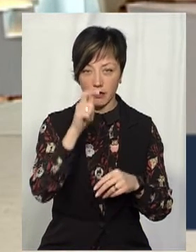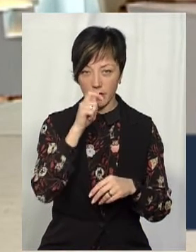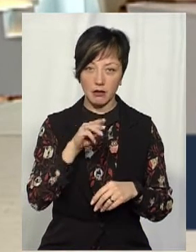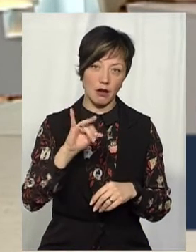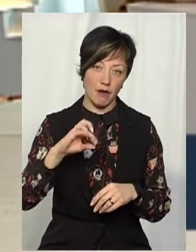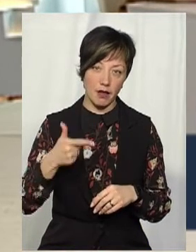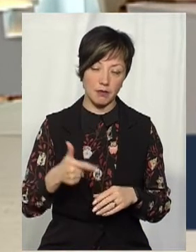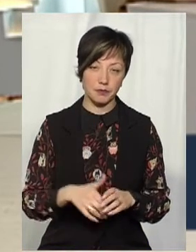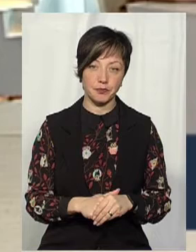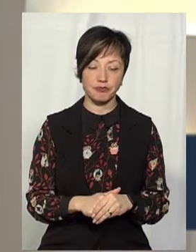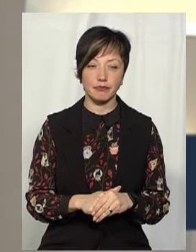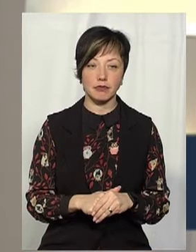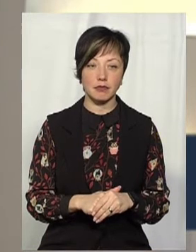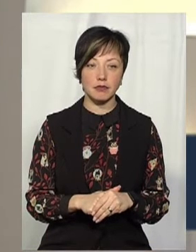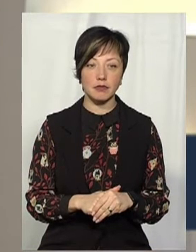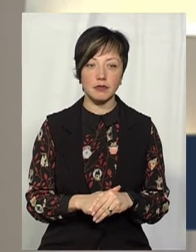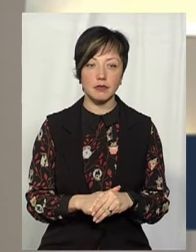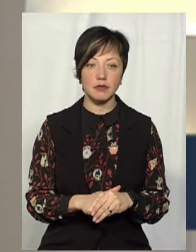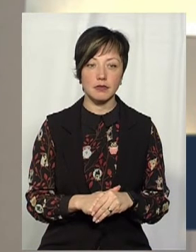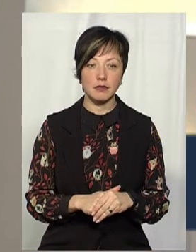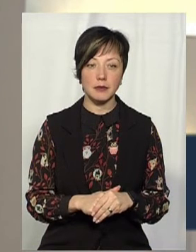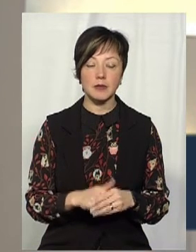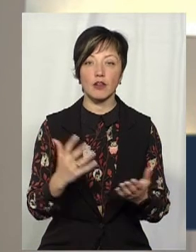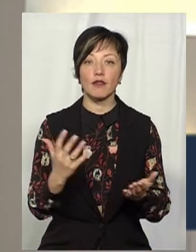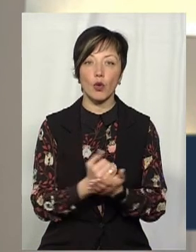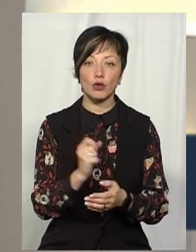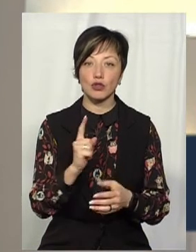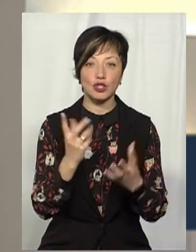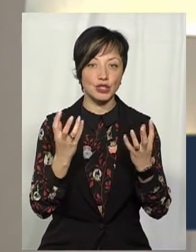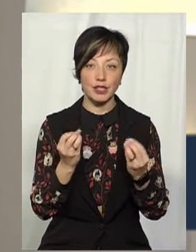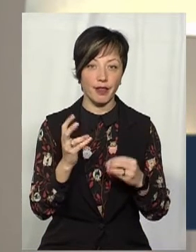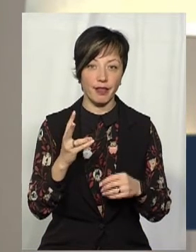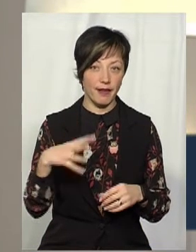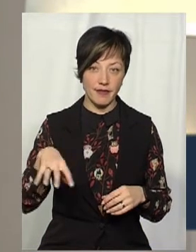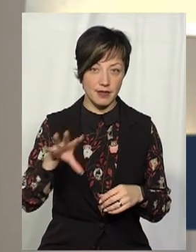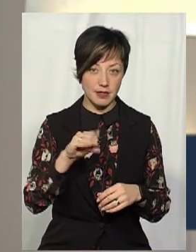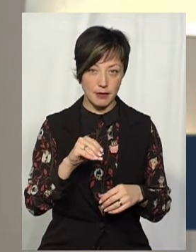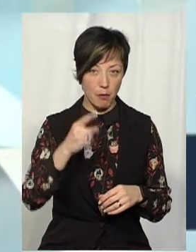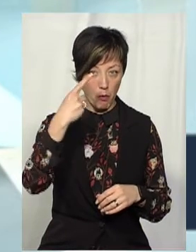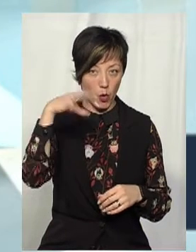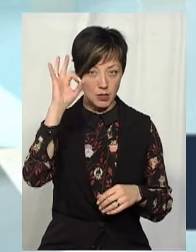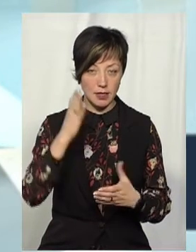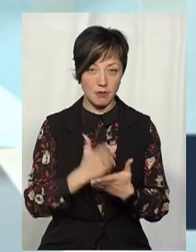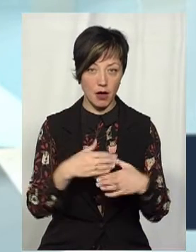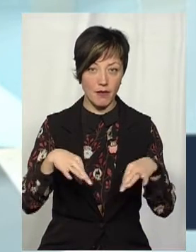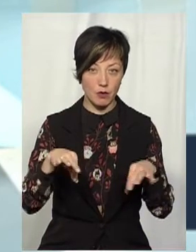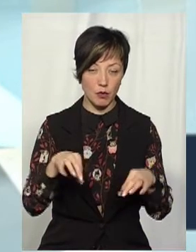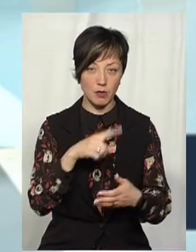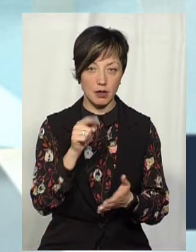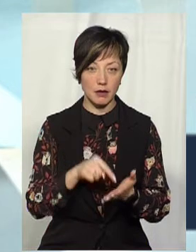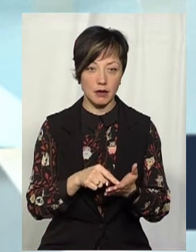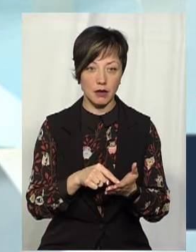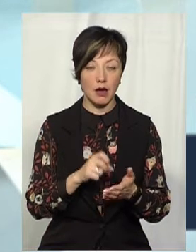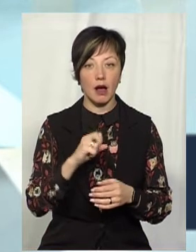квітня, в травні місяці. Тобто виходить, що ще, ну, не кожний Поки що не кожен має